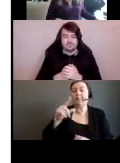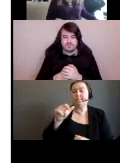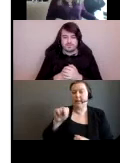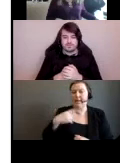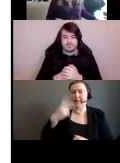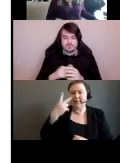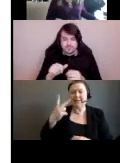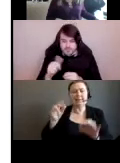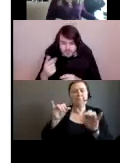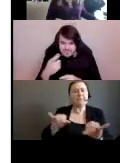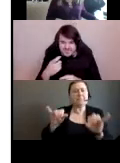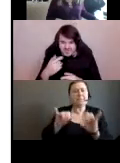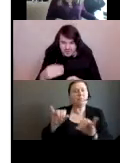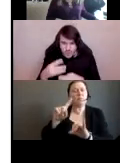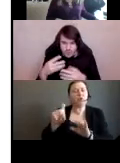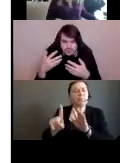Autre question qui revient souvent,